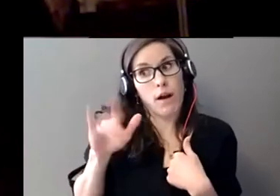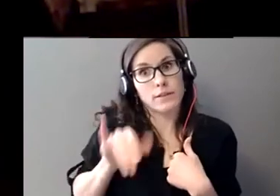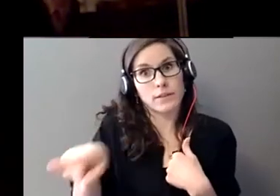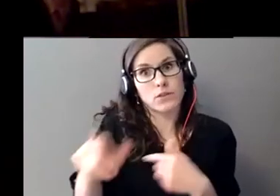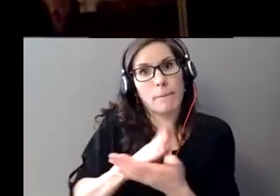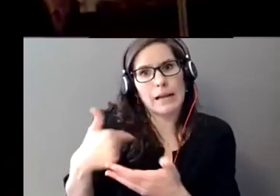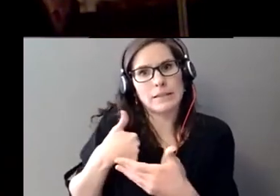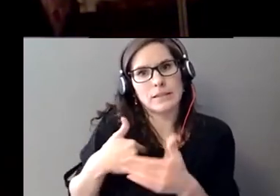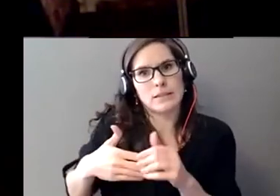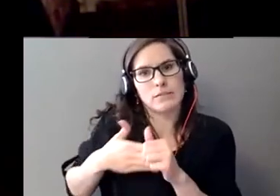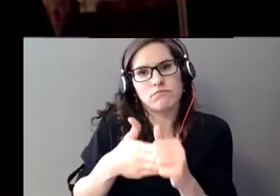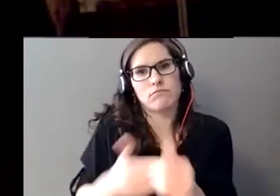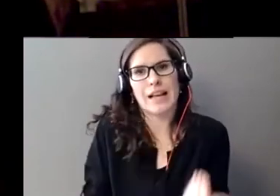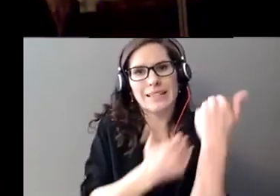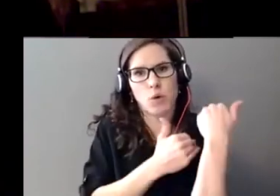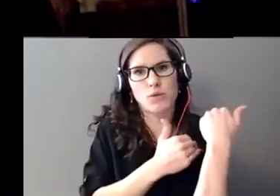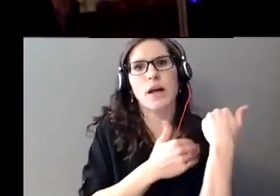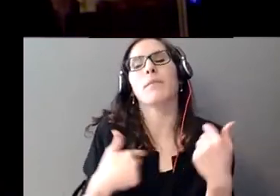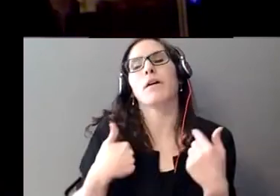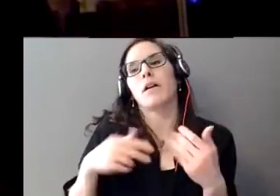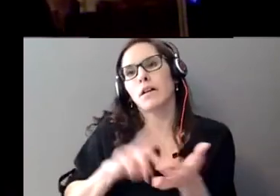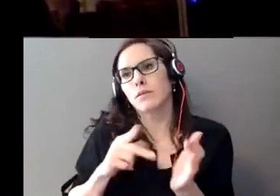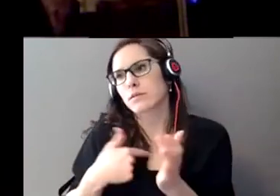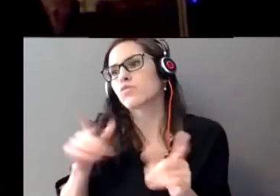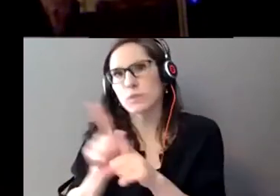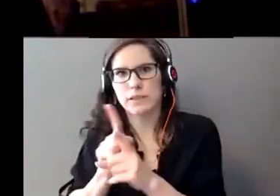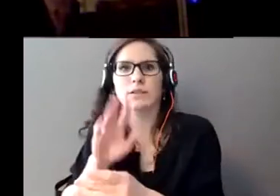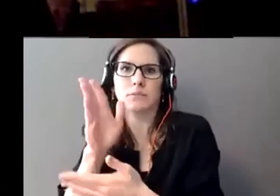Donc, on intervient aussi auprès des jeunes, des instituts de jeunes sourds.